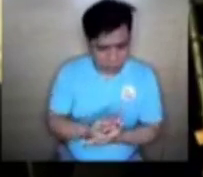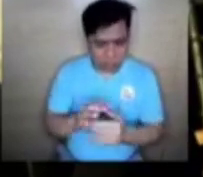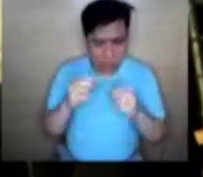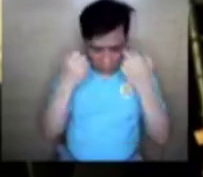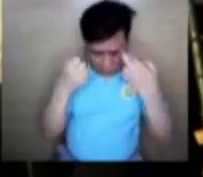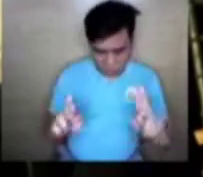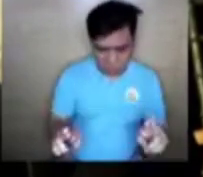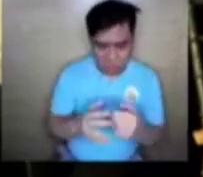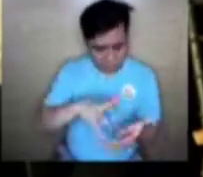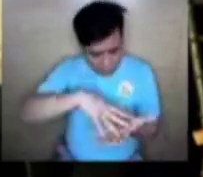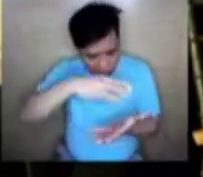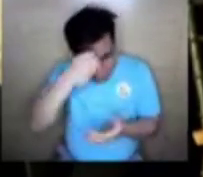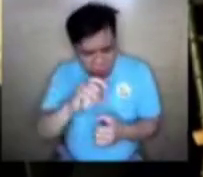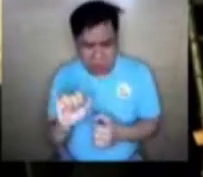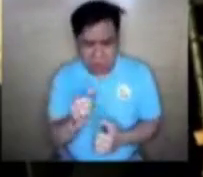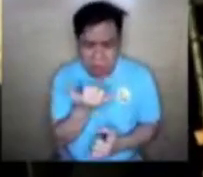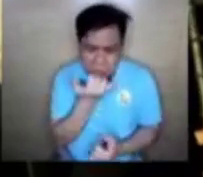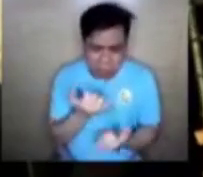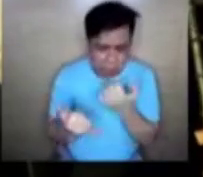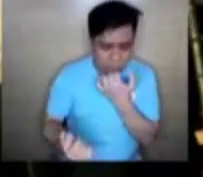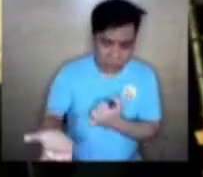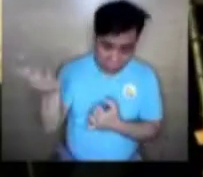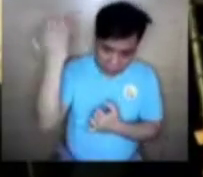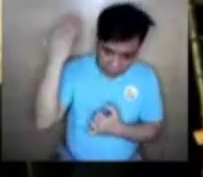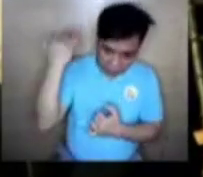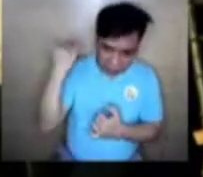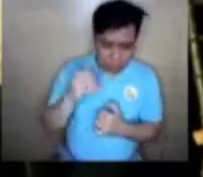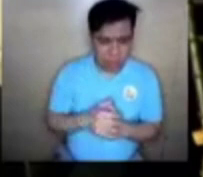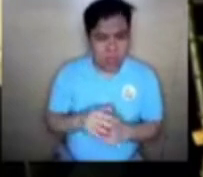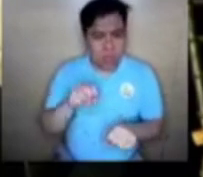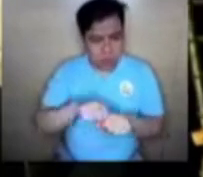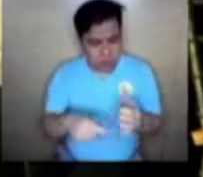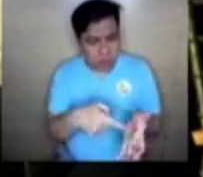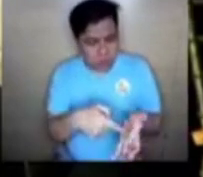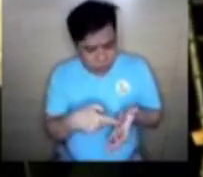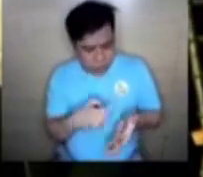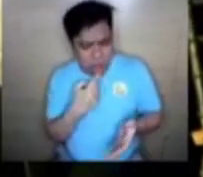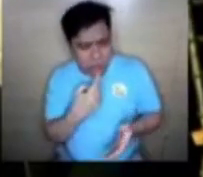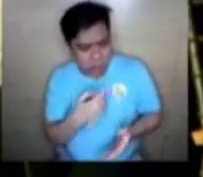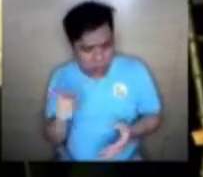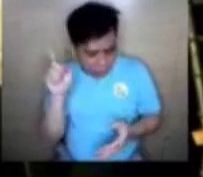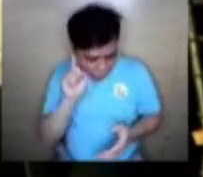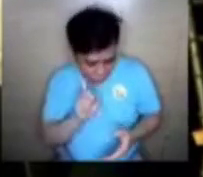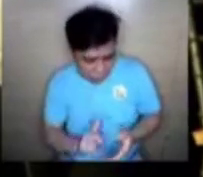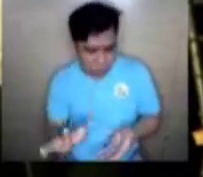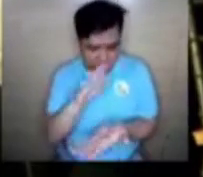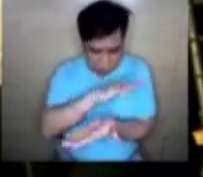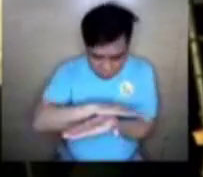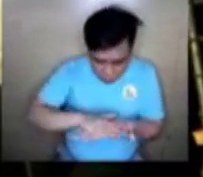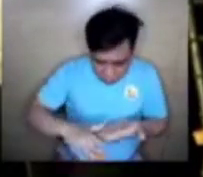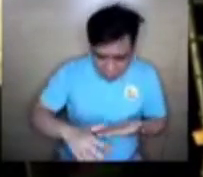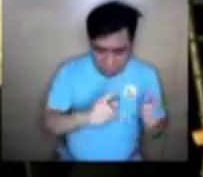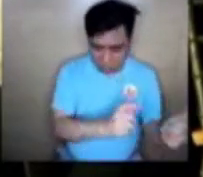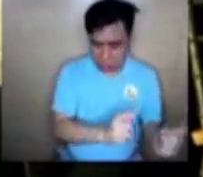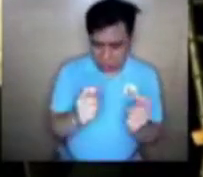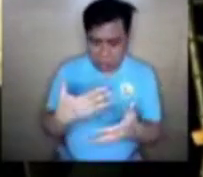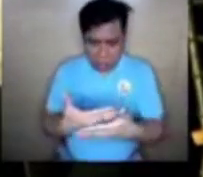tayo sa mga pagkakamali ng nakaraan. Dapat maayos ang relokasyon bago ang